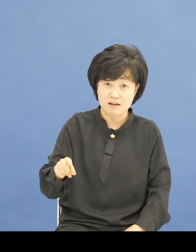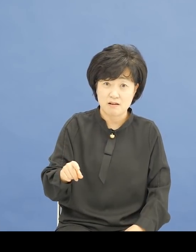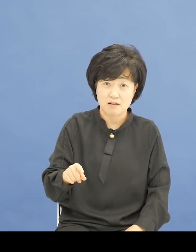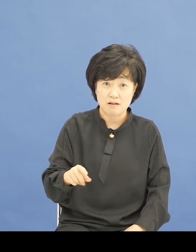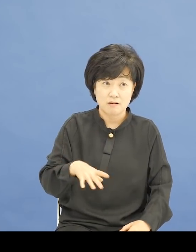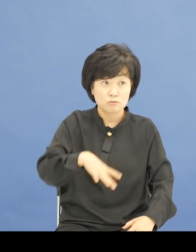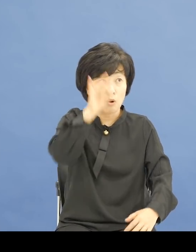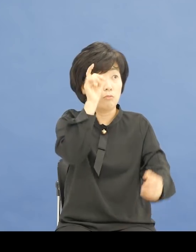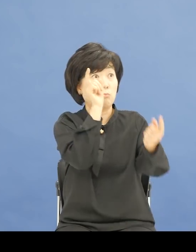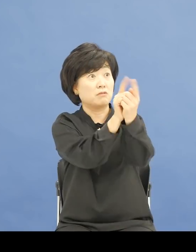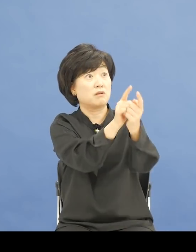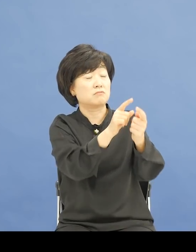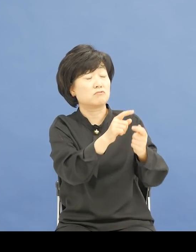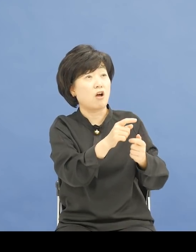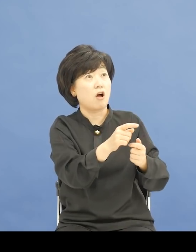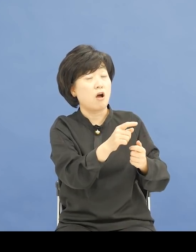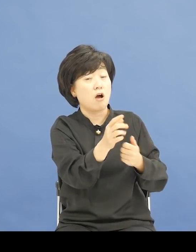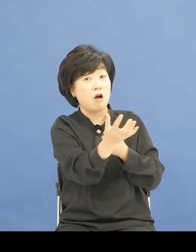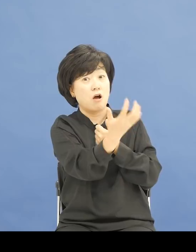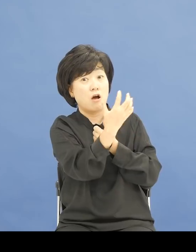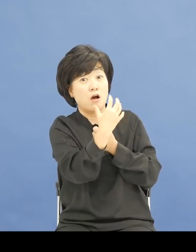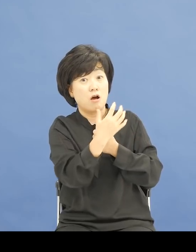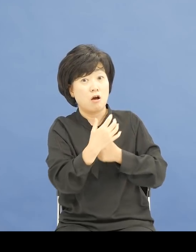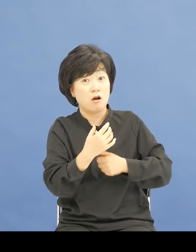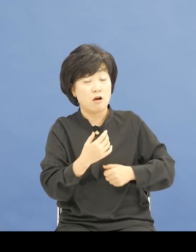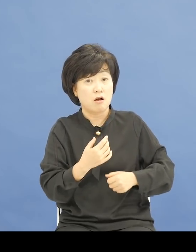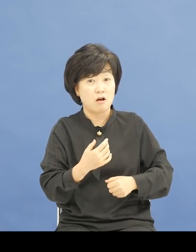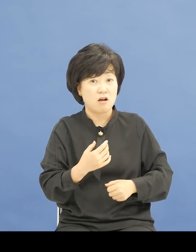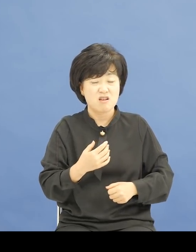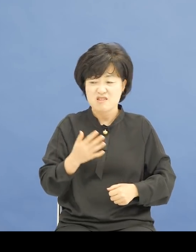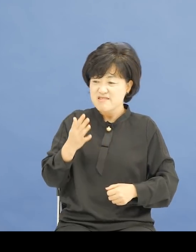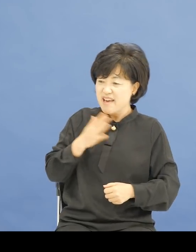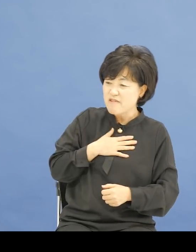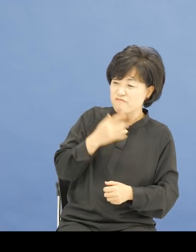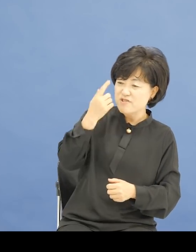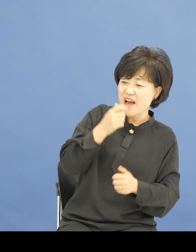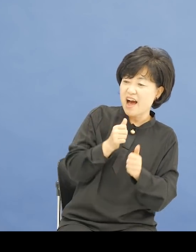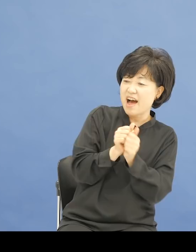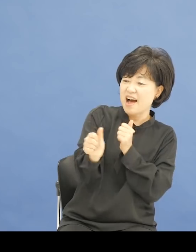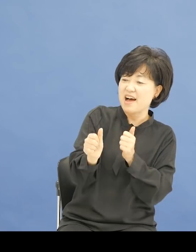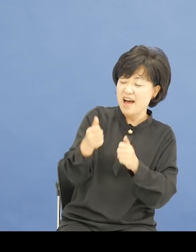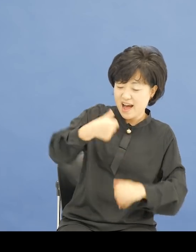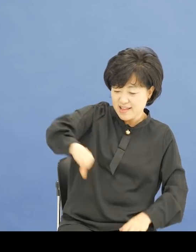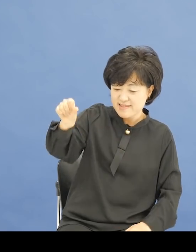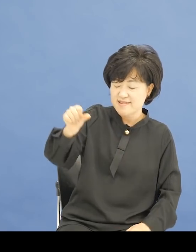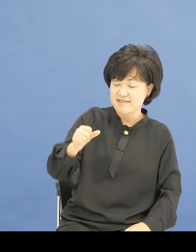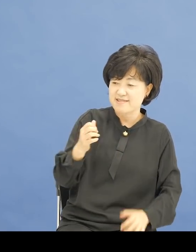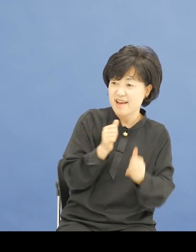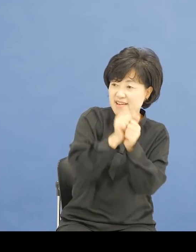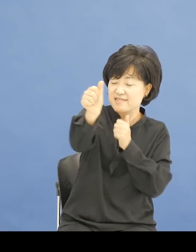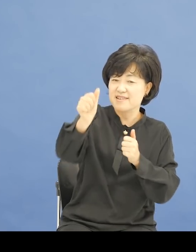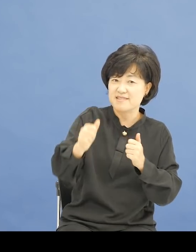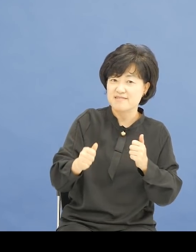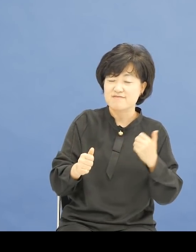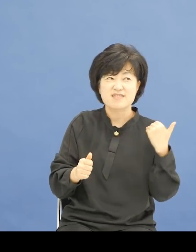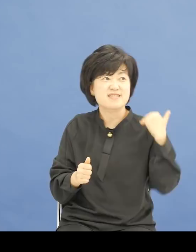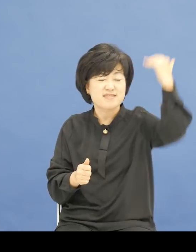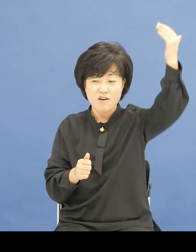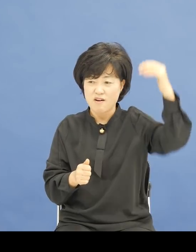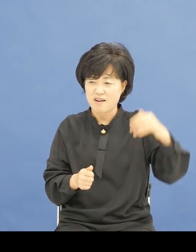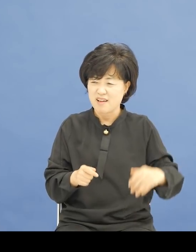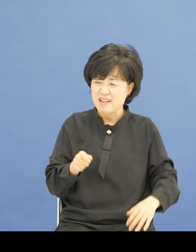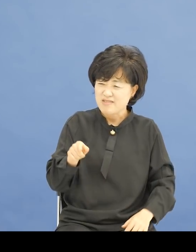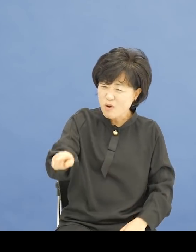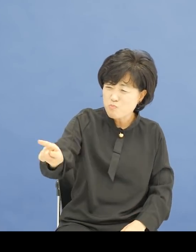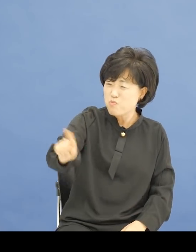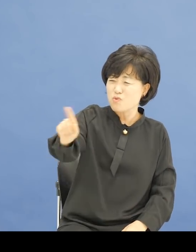다쳐고쳐? 네 맞습니다. 처음 보는 사람인데 네. 우리 아들 얼마나 잘생기고 키도 큰 줄 아니? 꼬라지가 이래갖고 장가나 가겠어 임마 살 빼 이 새끼야.